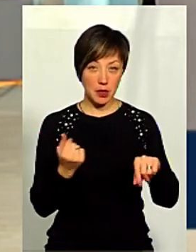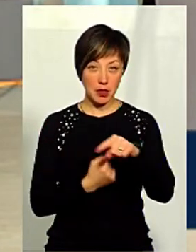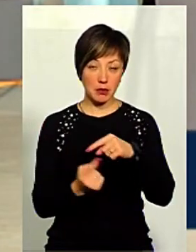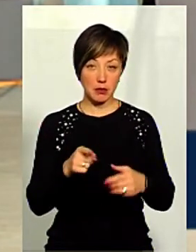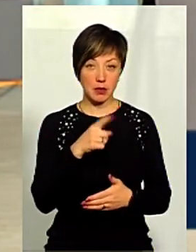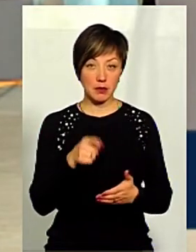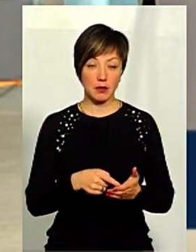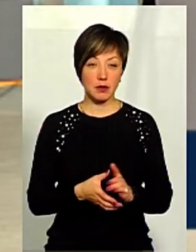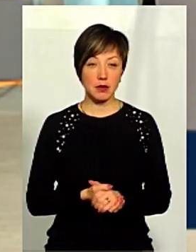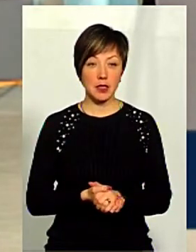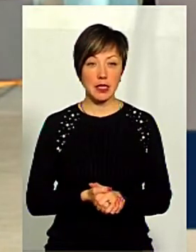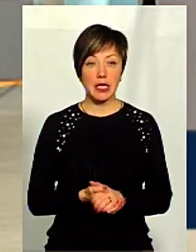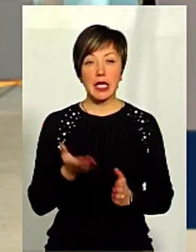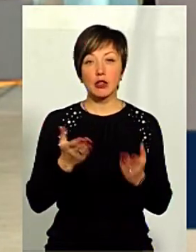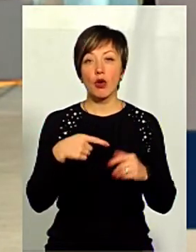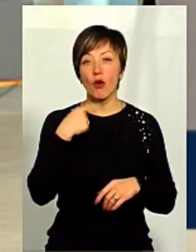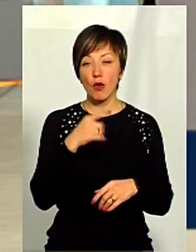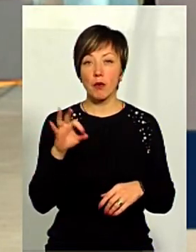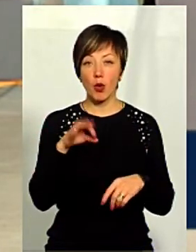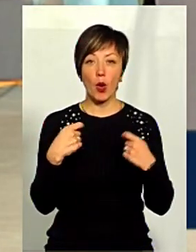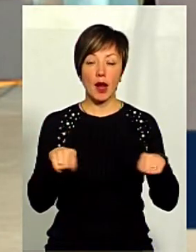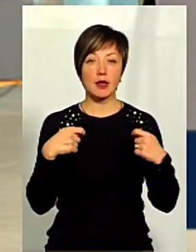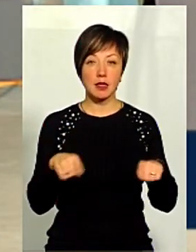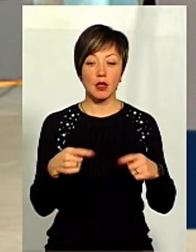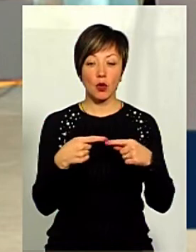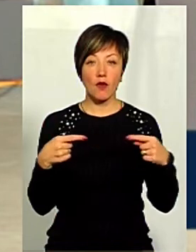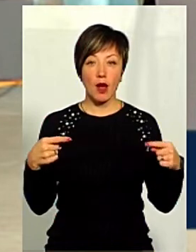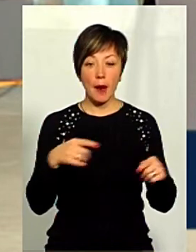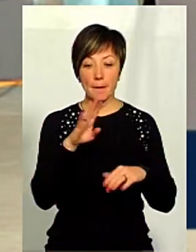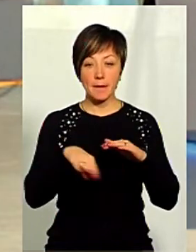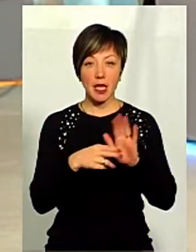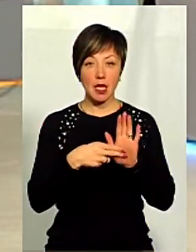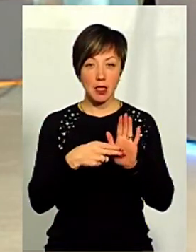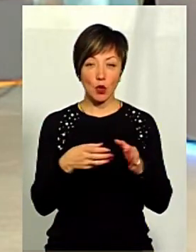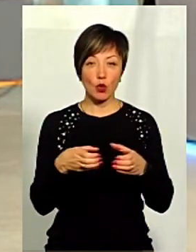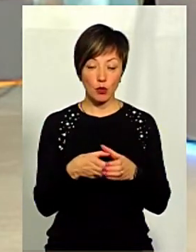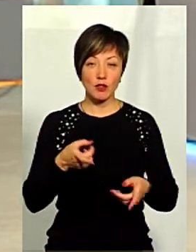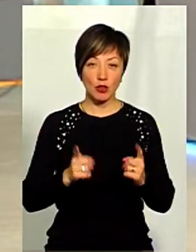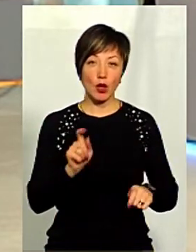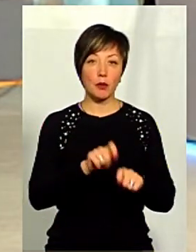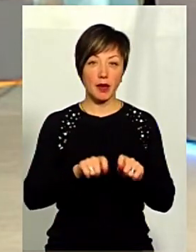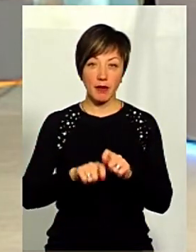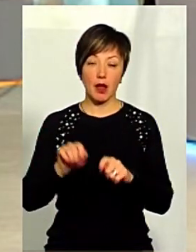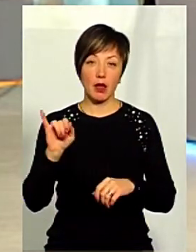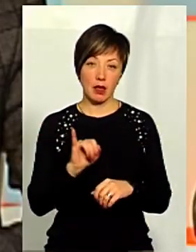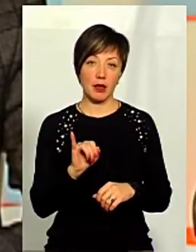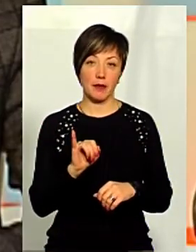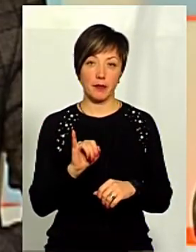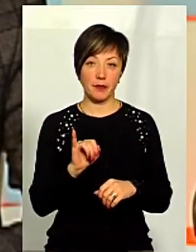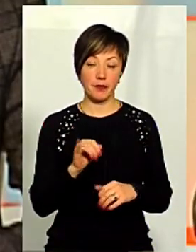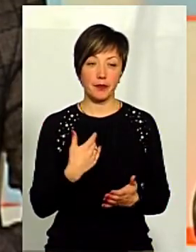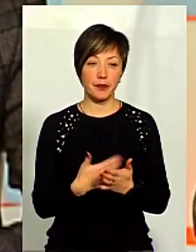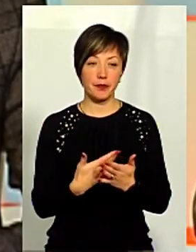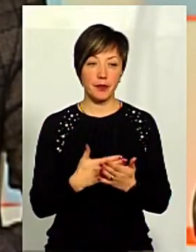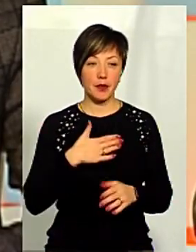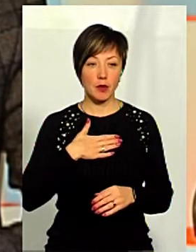підприємців? Ну, якщо йде мова про реалізацію товарів під акцизною групою, звичайно, перевіряє. І ну,